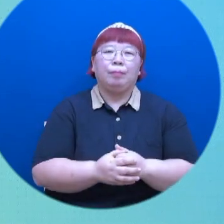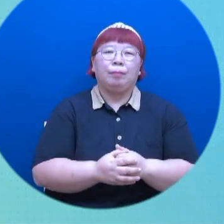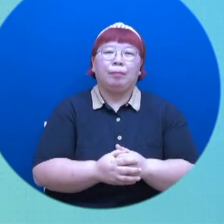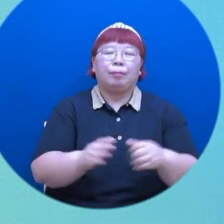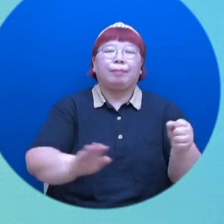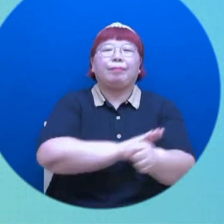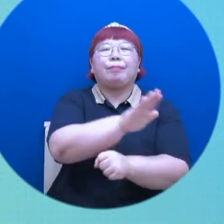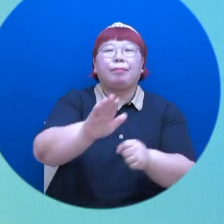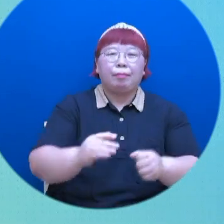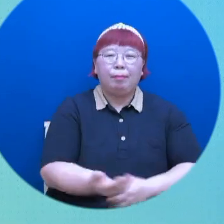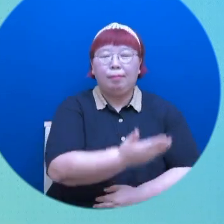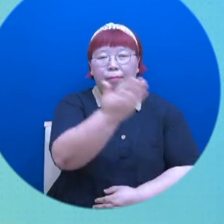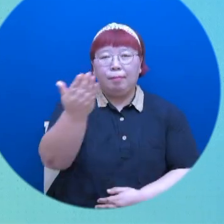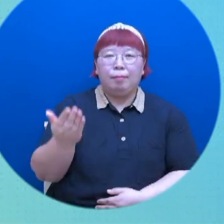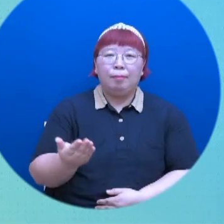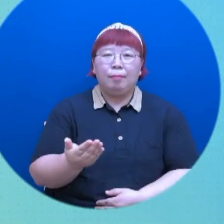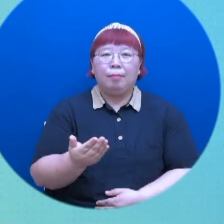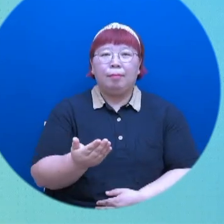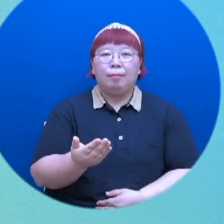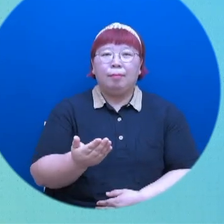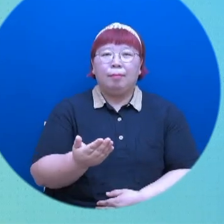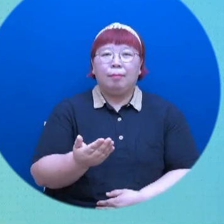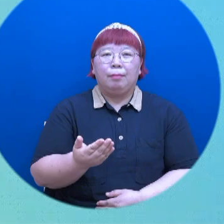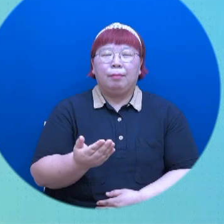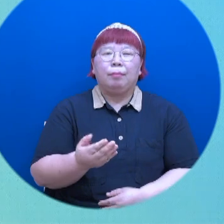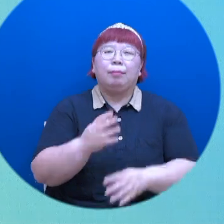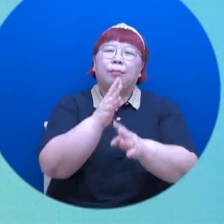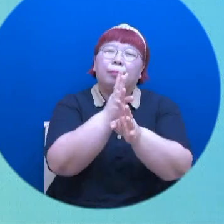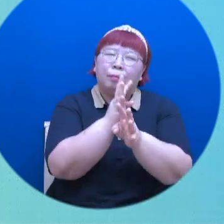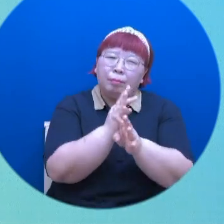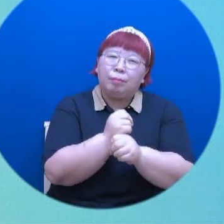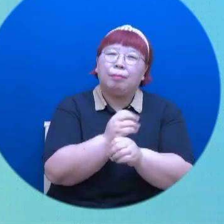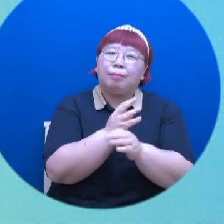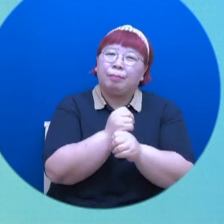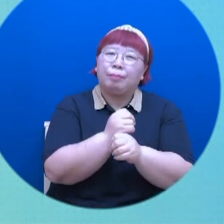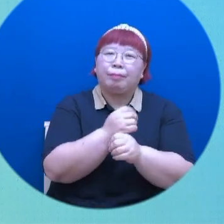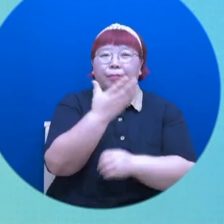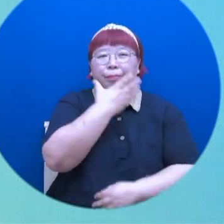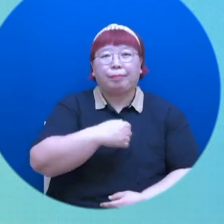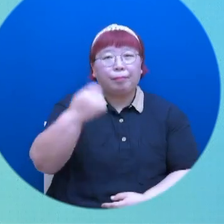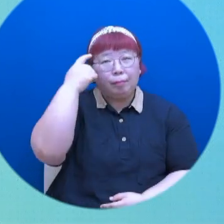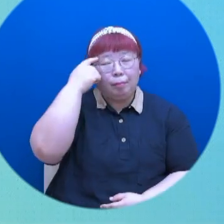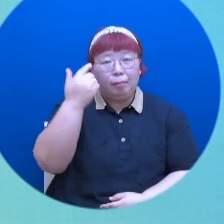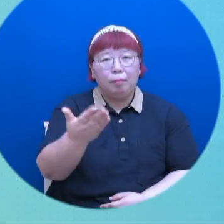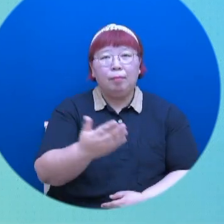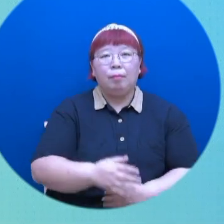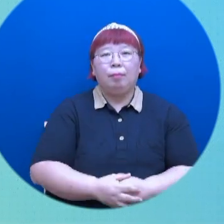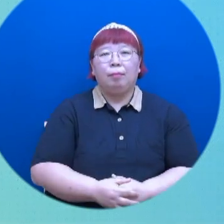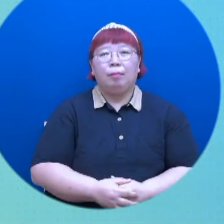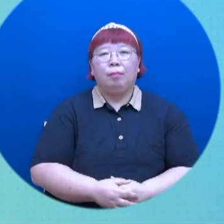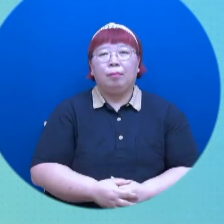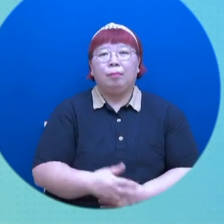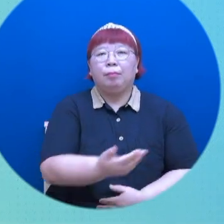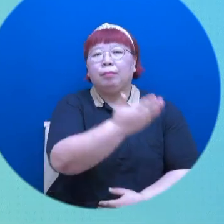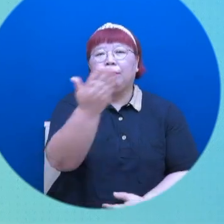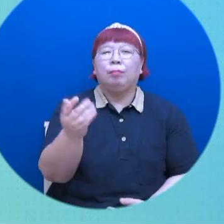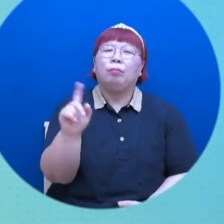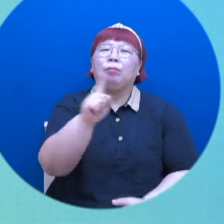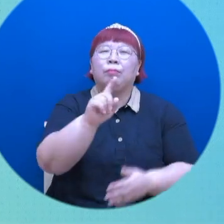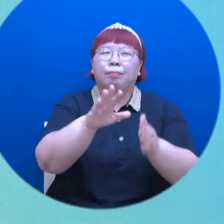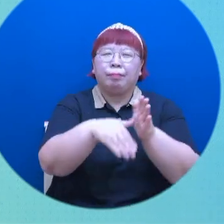사랑하는 여러분, 여러분 언제 행복하세요? 여러분, 무엇을 할